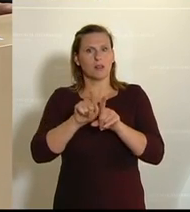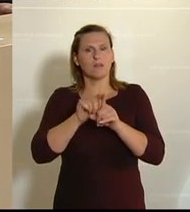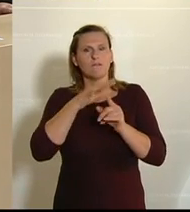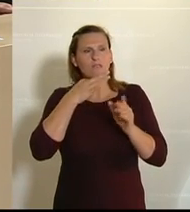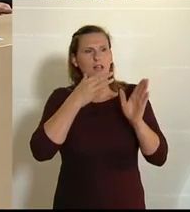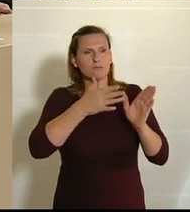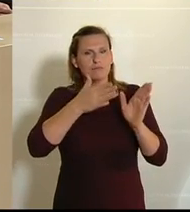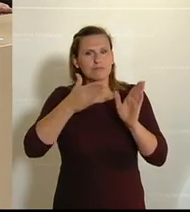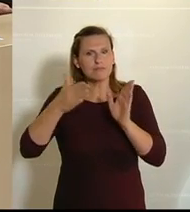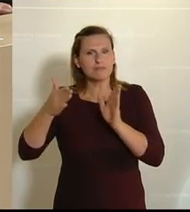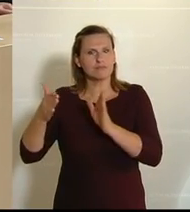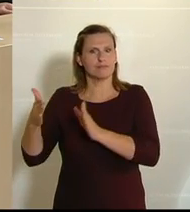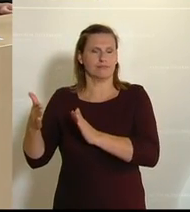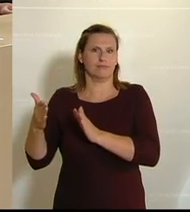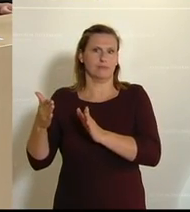verschiedene Stationen